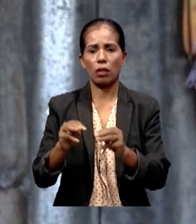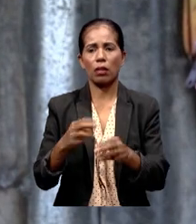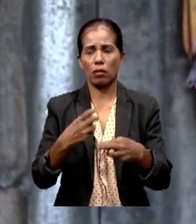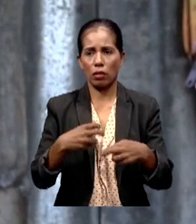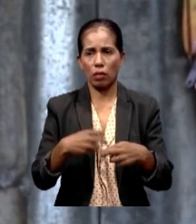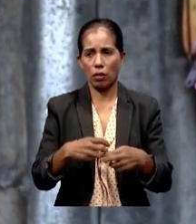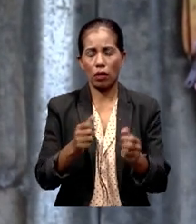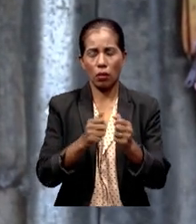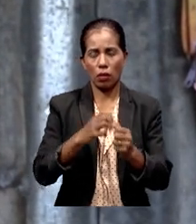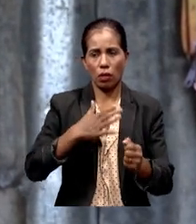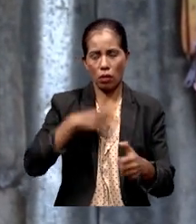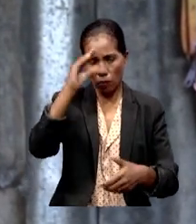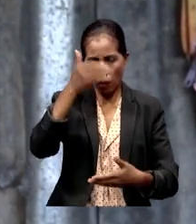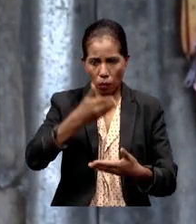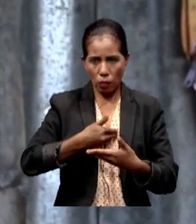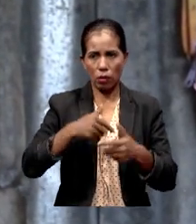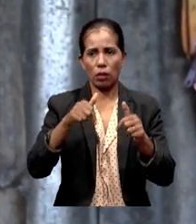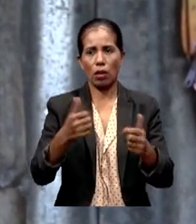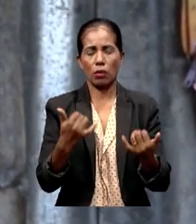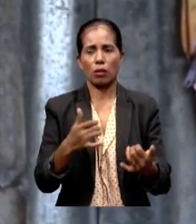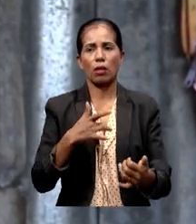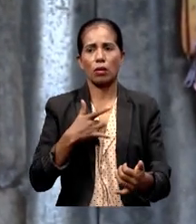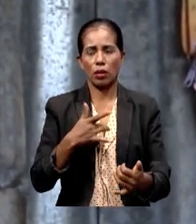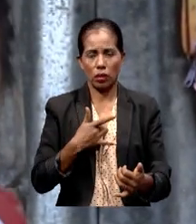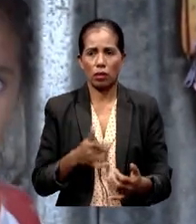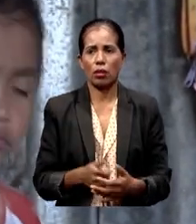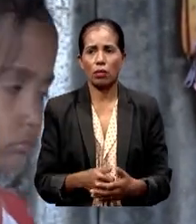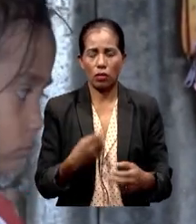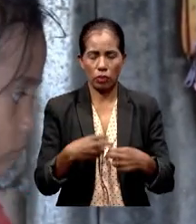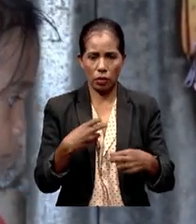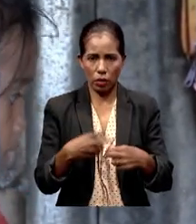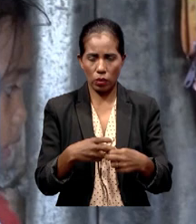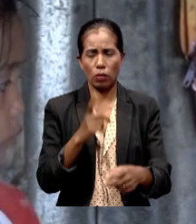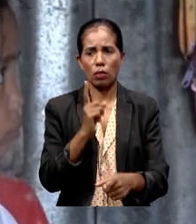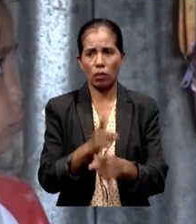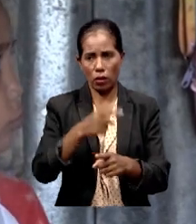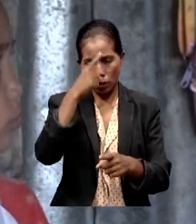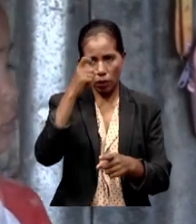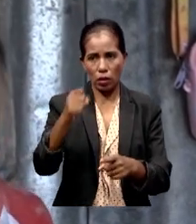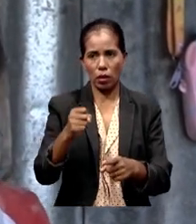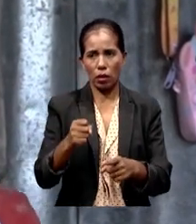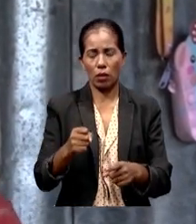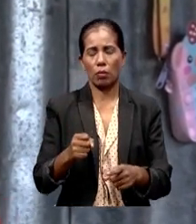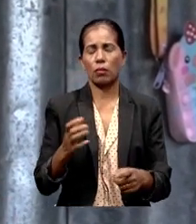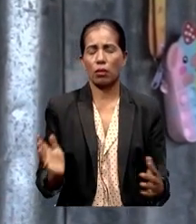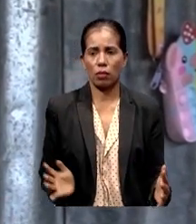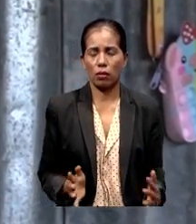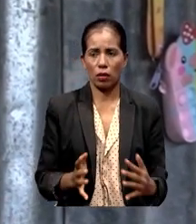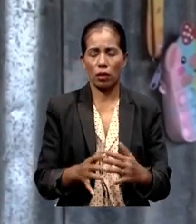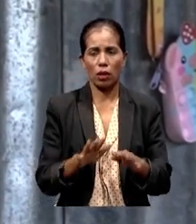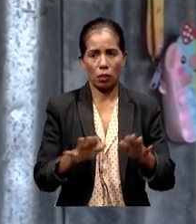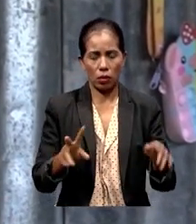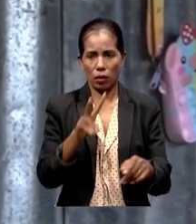tamba hanuan ne hau agora hau senti yang sebahau ne araska li tamba hamus kondisi hau ngising hasane labarik nain dua